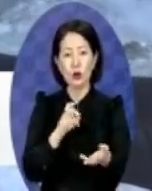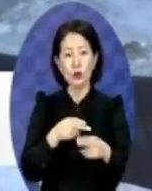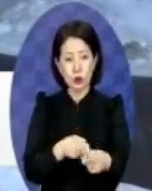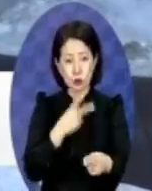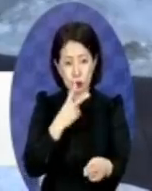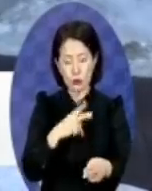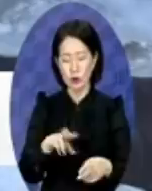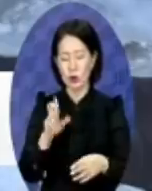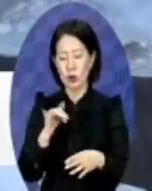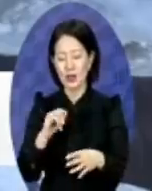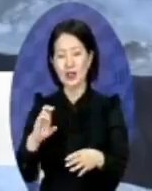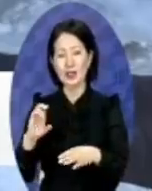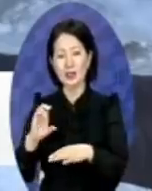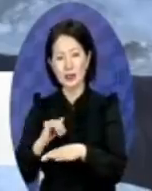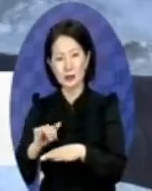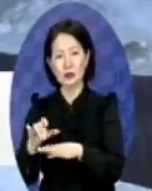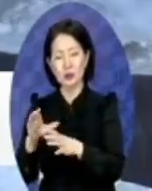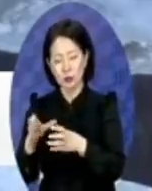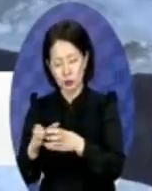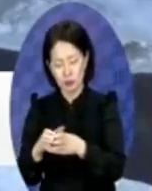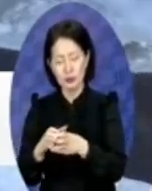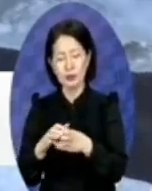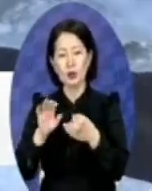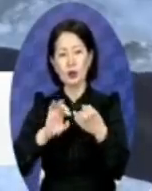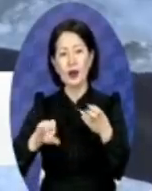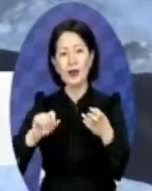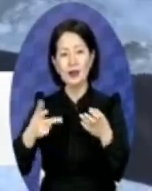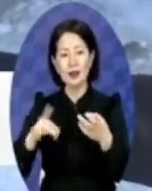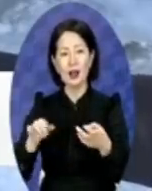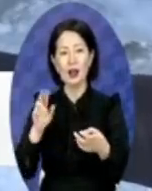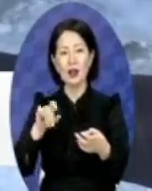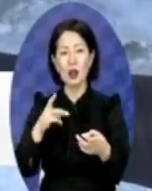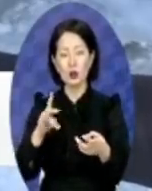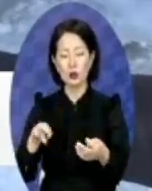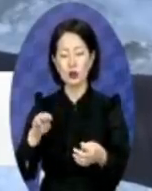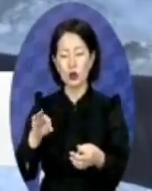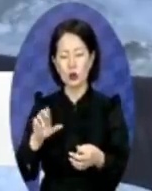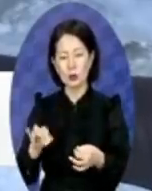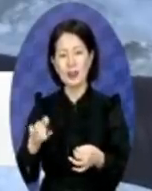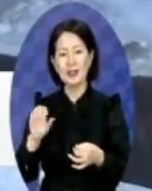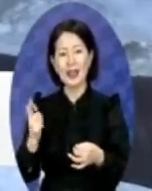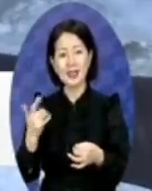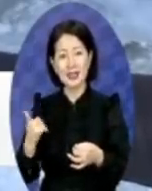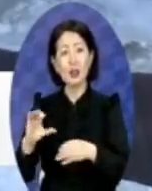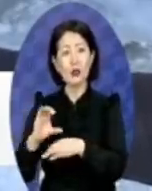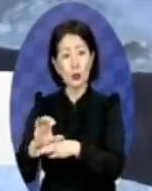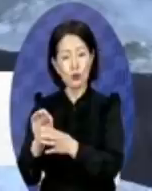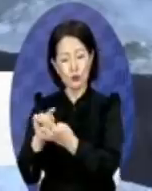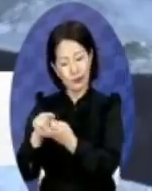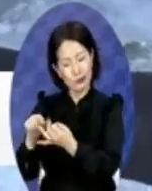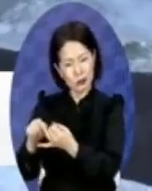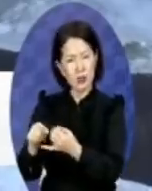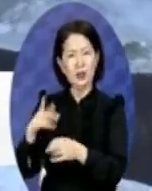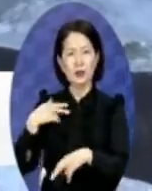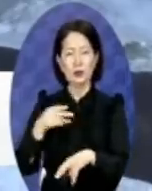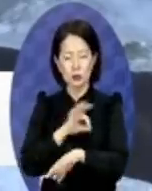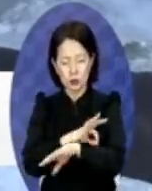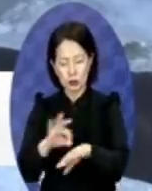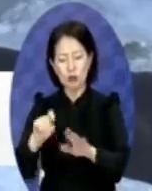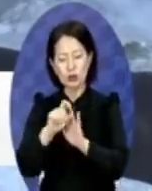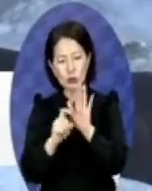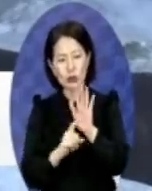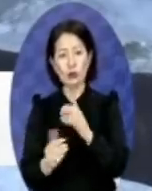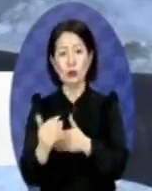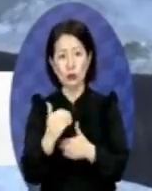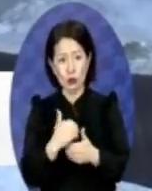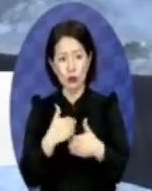Баянур сумыг хамруулсан. Цаашд бол өлдсөн энэ Алтай, Дэлүүн, Толов, Сагсай сумдыг бас одоо төсөл хөтөлбөр хамруулах